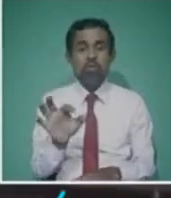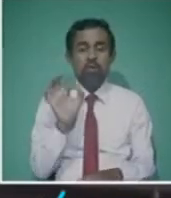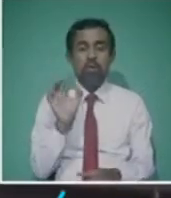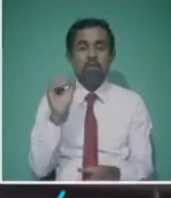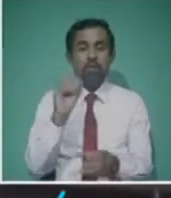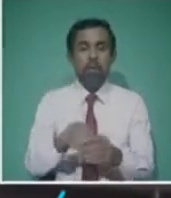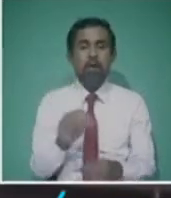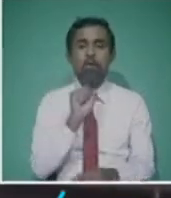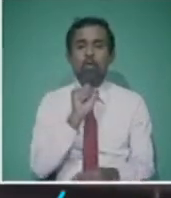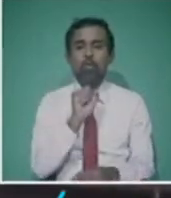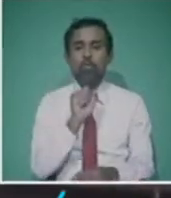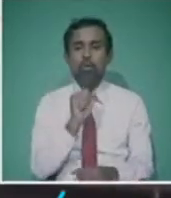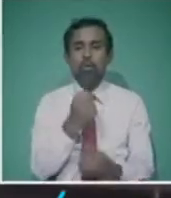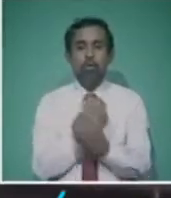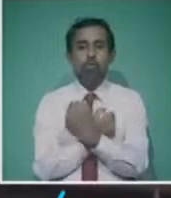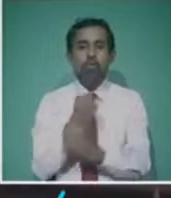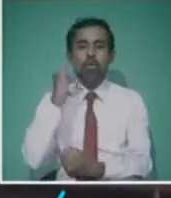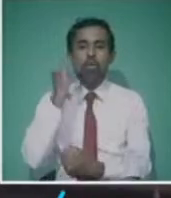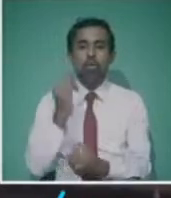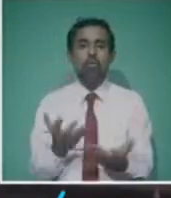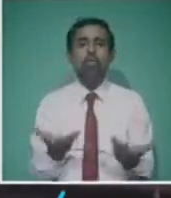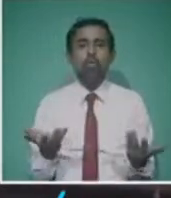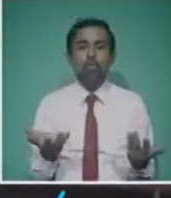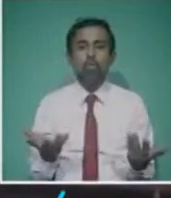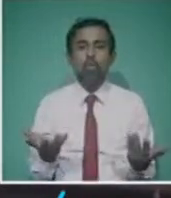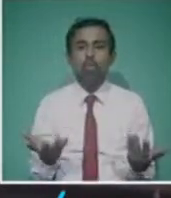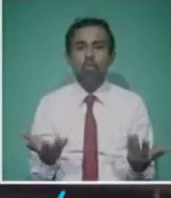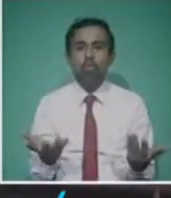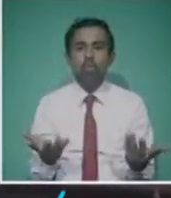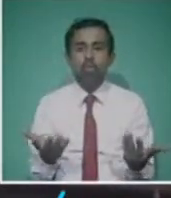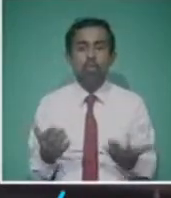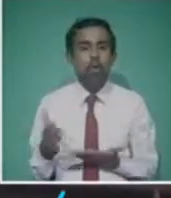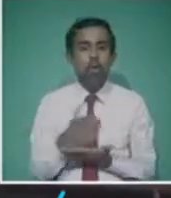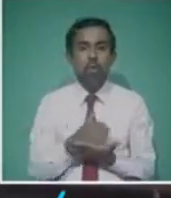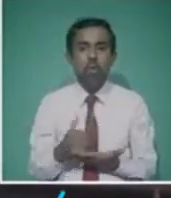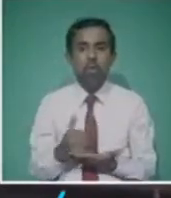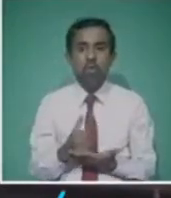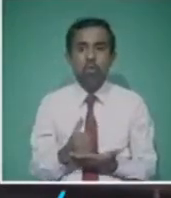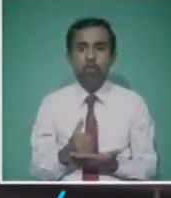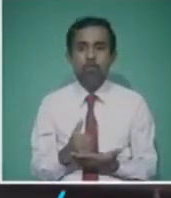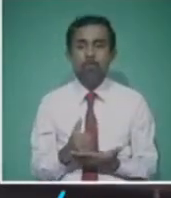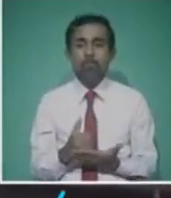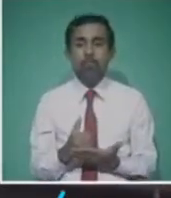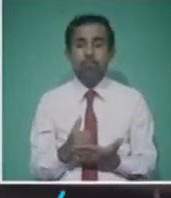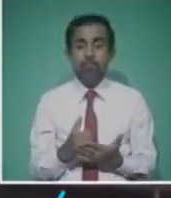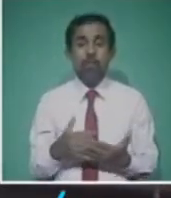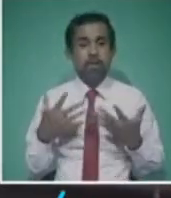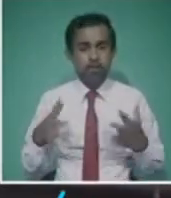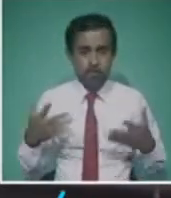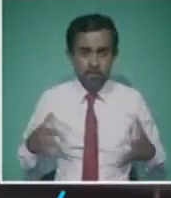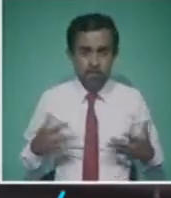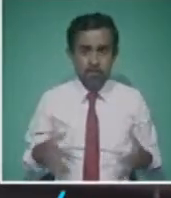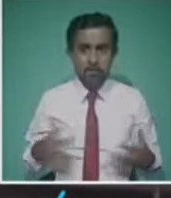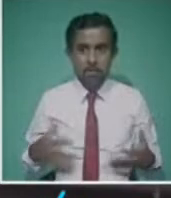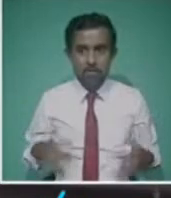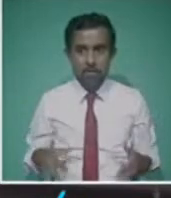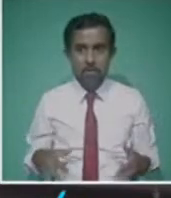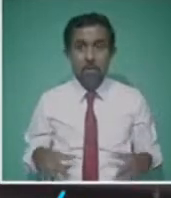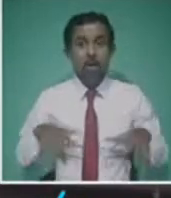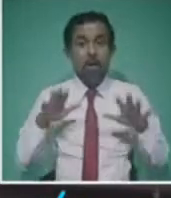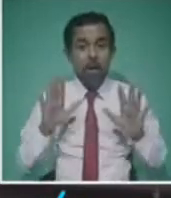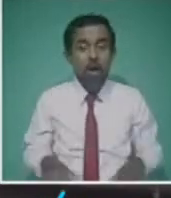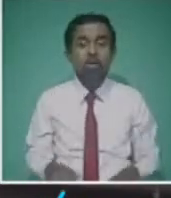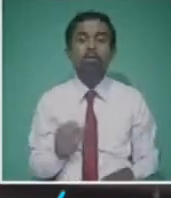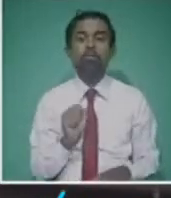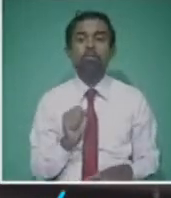කොහොමද පොලිස්පතිට මොකද උනේ මේ සේරම කෙල කඩාති සිද්ධ වෙලා වෙලා වෙලා වෙලා අන්තිමට මොකද